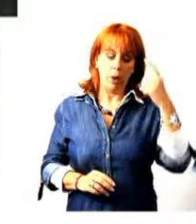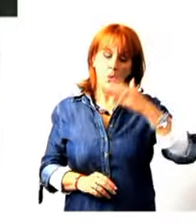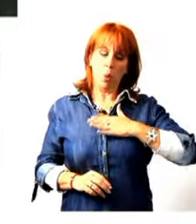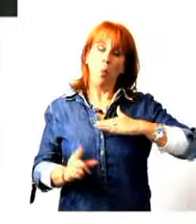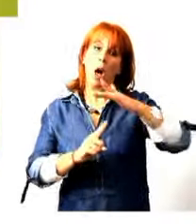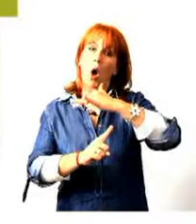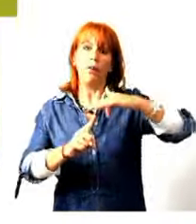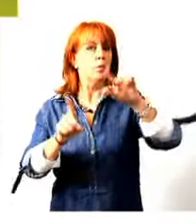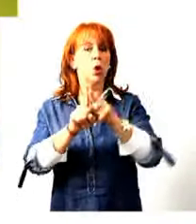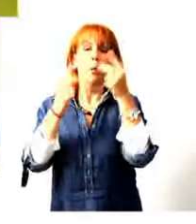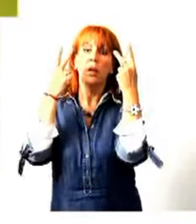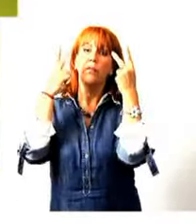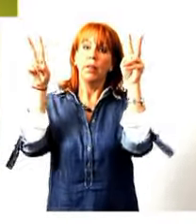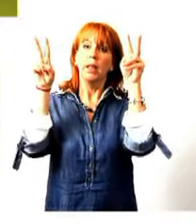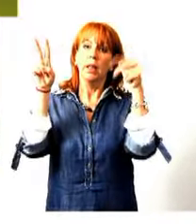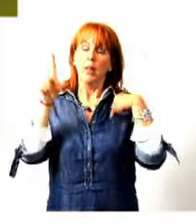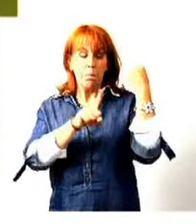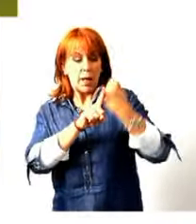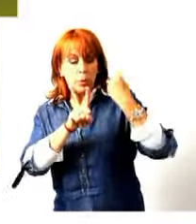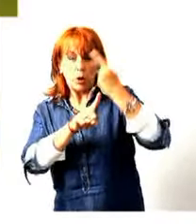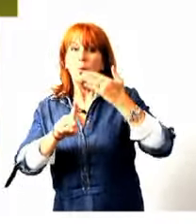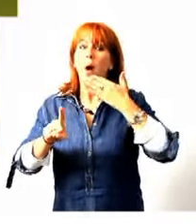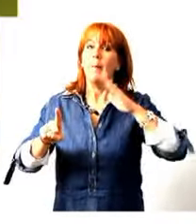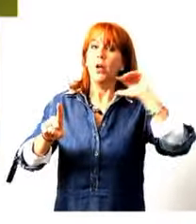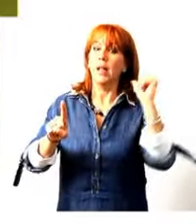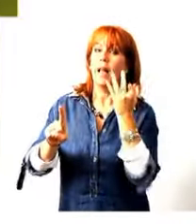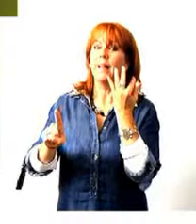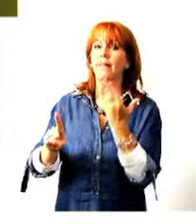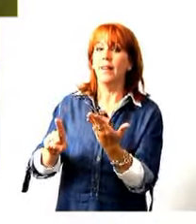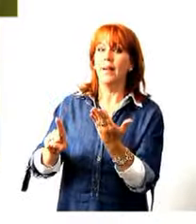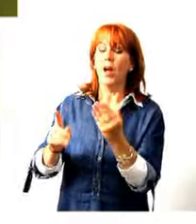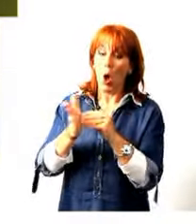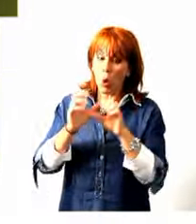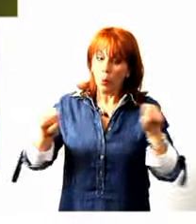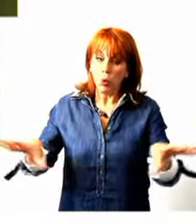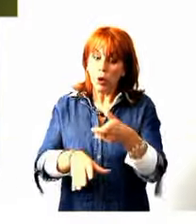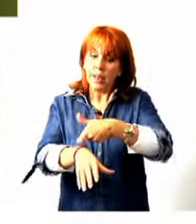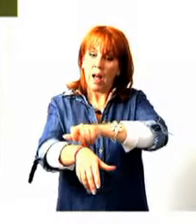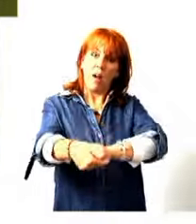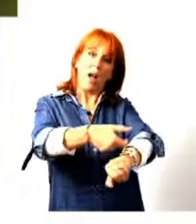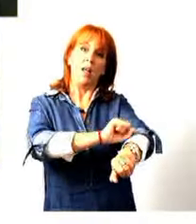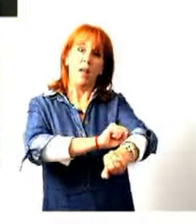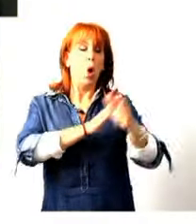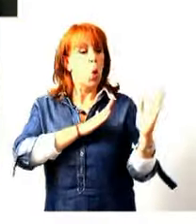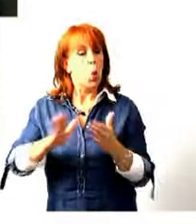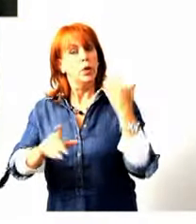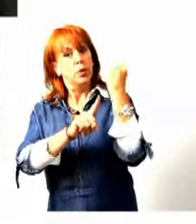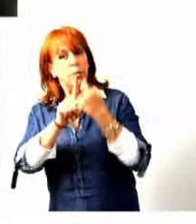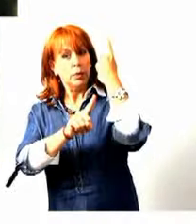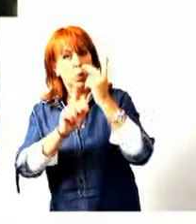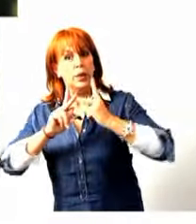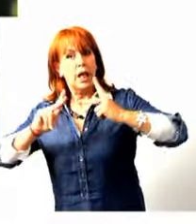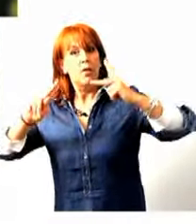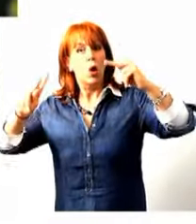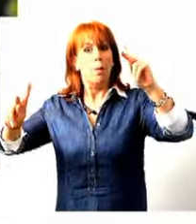Pour moi, l'environnement, c'est la vie. Je me suis battu pour améliorer sa qualité. Reste beaucoup à faire. Je continue à me battre pour le développement